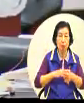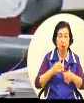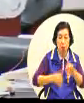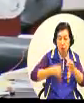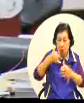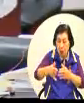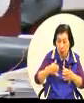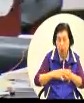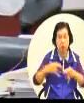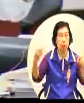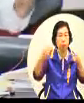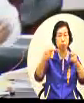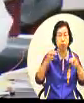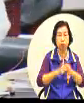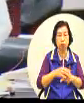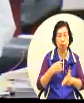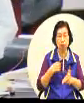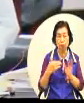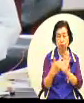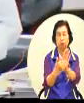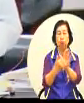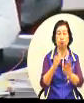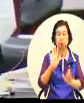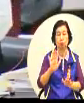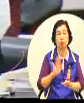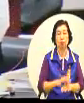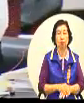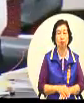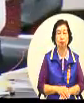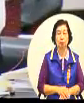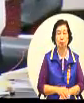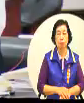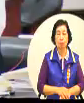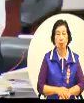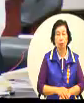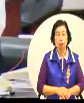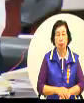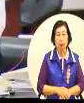绝，因为前段时间夜溢引水